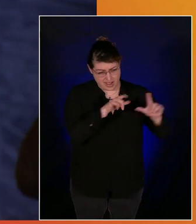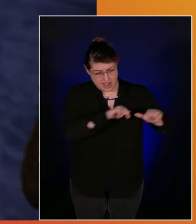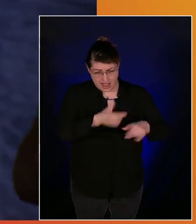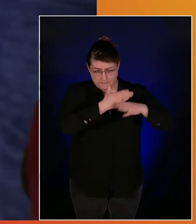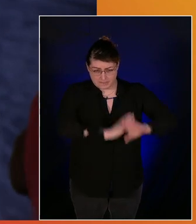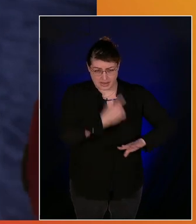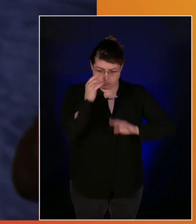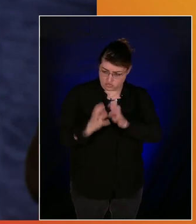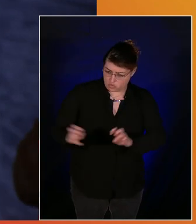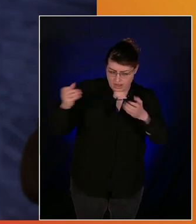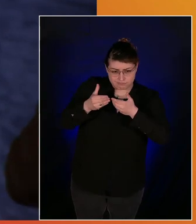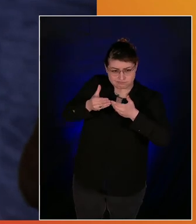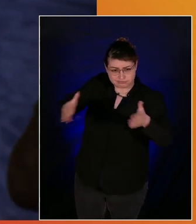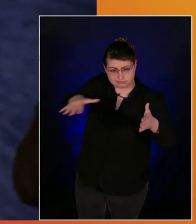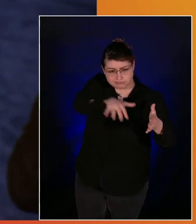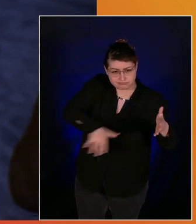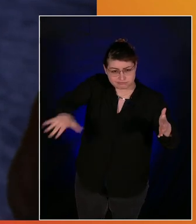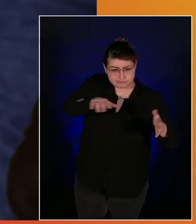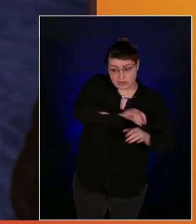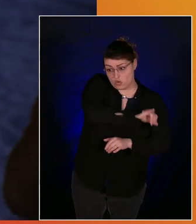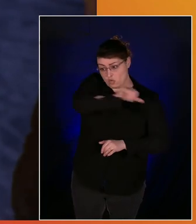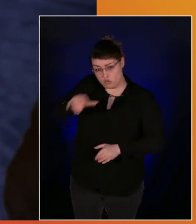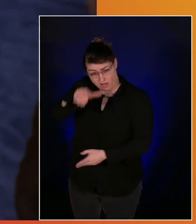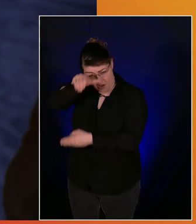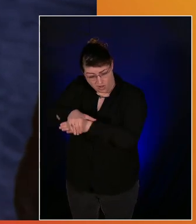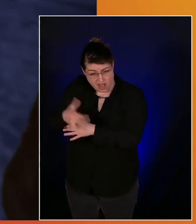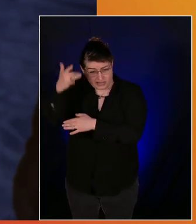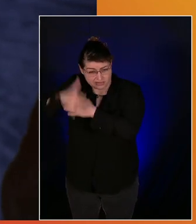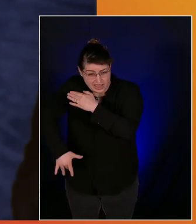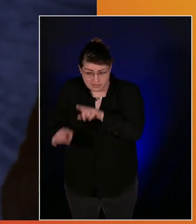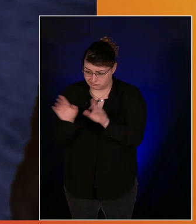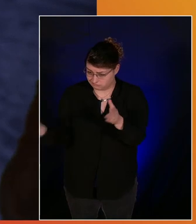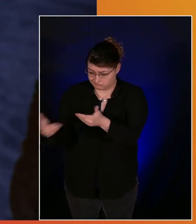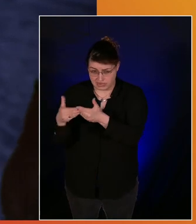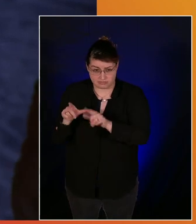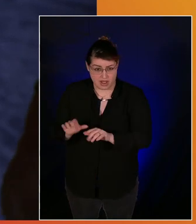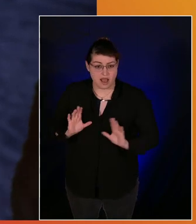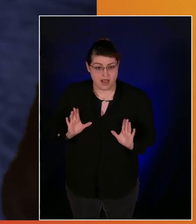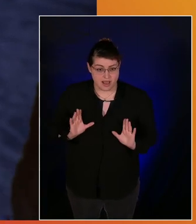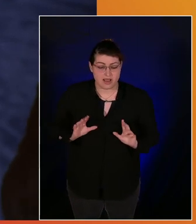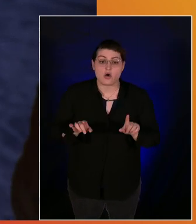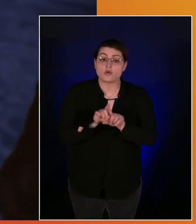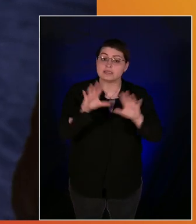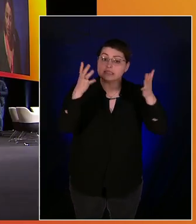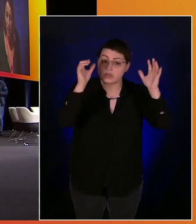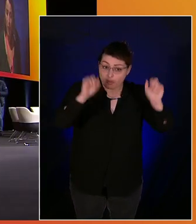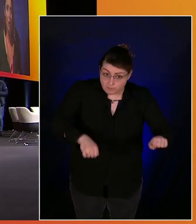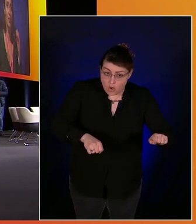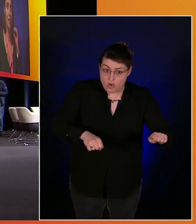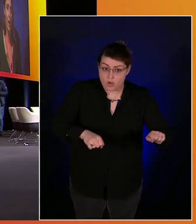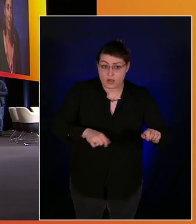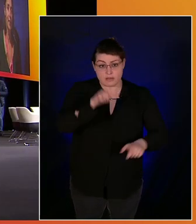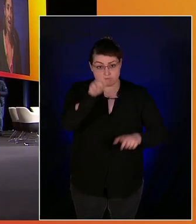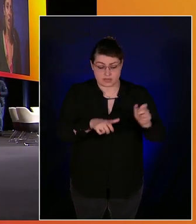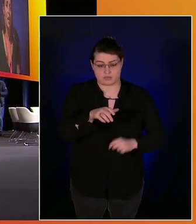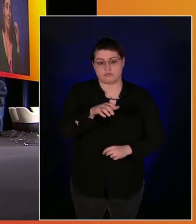ouvrir le congrès et jusqu'à tard le soir étaient là pour fermer le palais des congrès. Je vous demande d'applaudir particulièrement